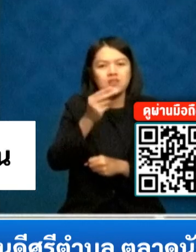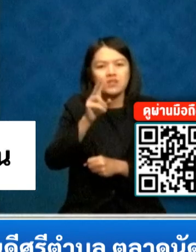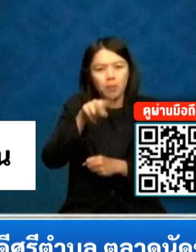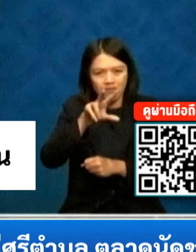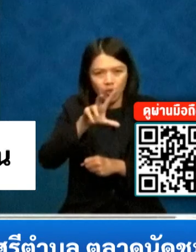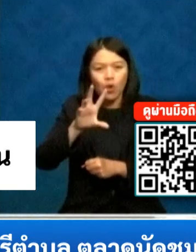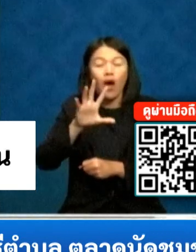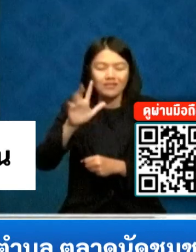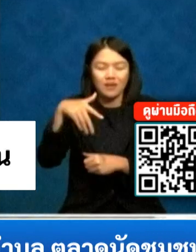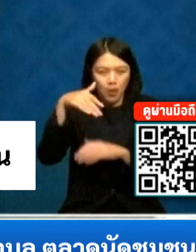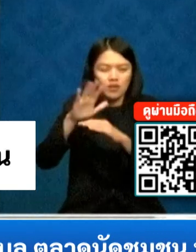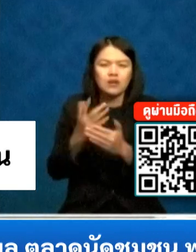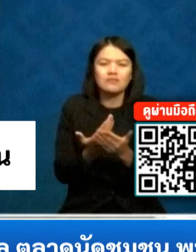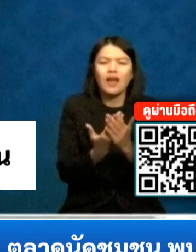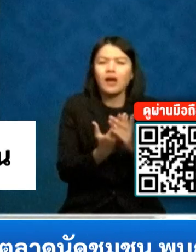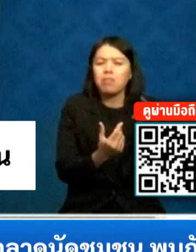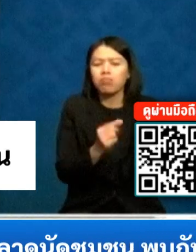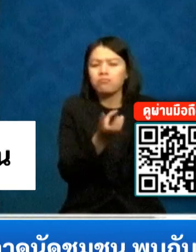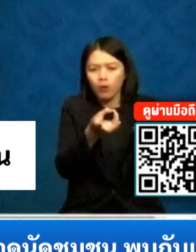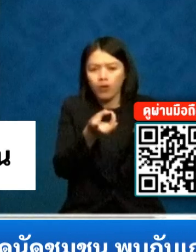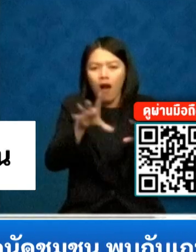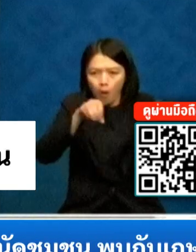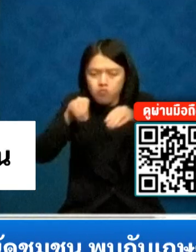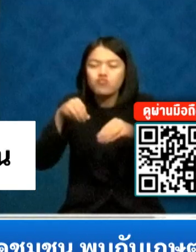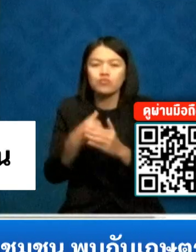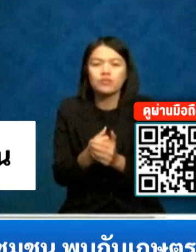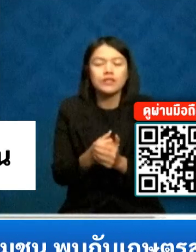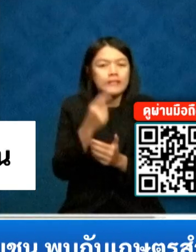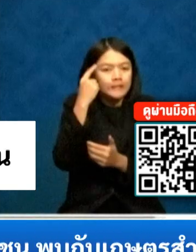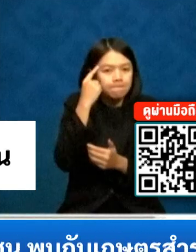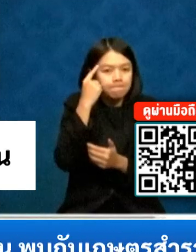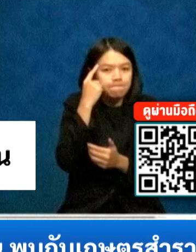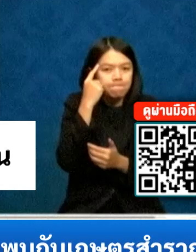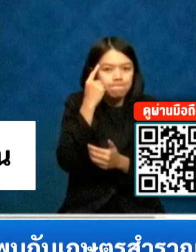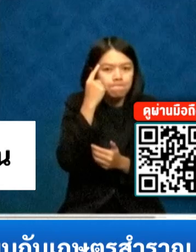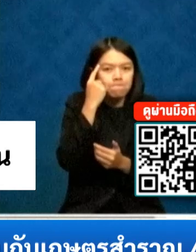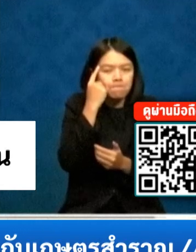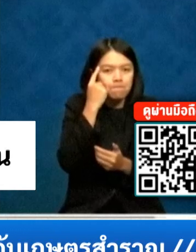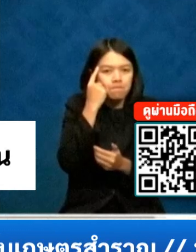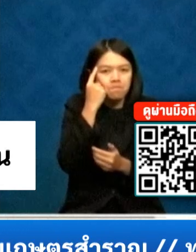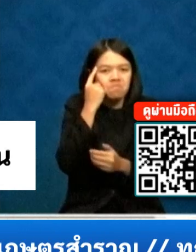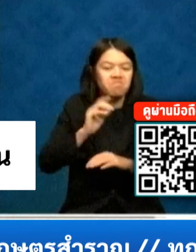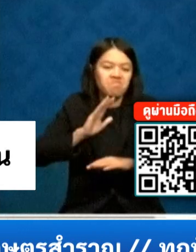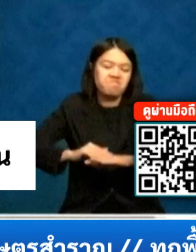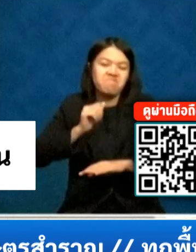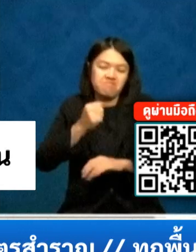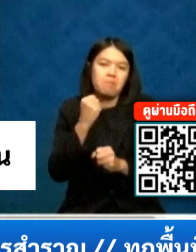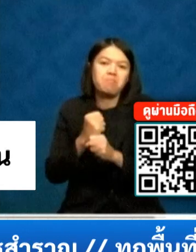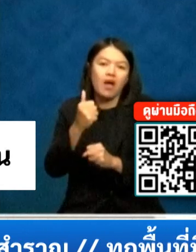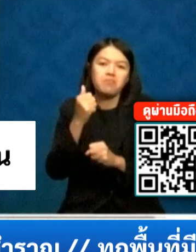วกกับตรงนี้ยังขาดอีกนิดหน่อยต้องหามาแต่ก็เชื่อในความสามารถของรัฐบาล